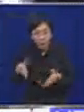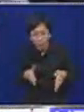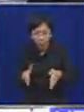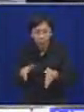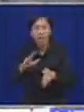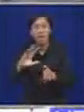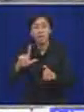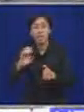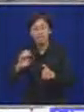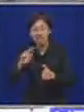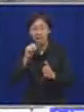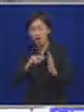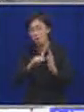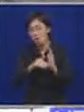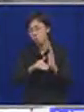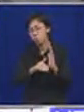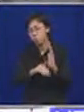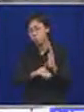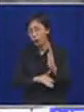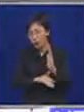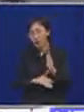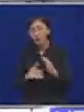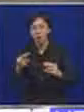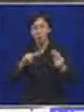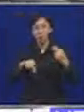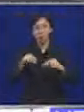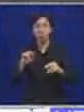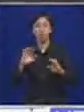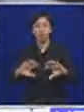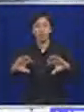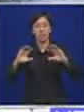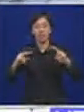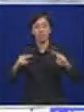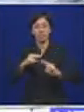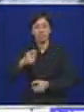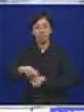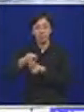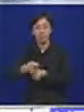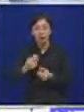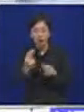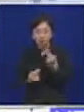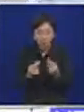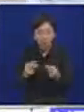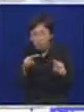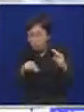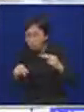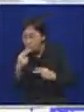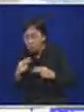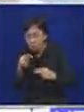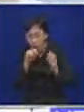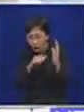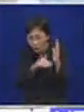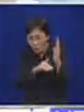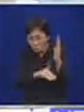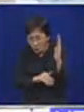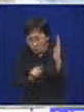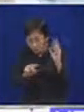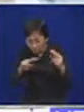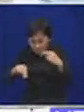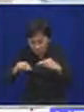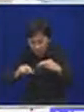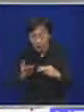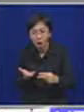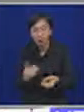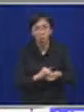งมากนายธนิตอเนกวิทย์ผู้ตรวจราชการกระทรวงเกษตรและสหกรณ์ลงพื้นที่ตรวจสอบสถานการณ์น้ำได้ขอความร่